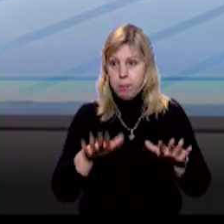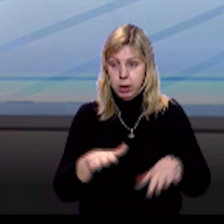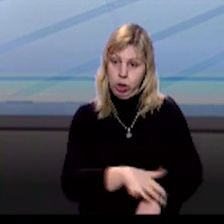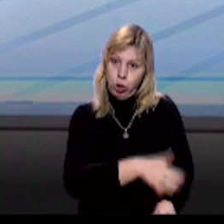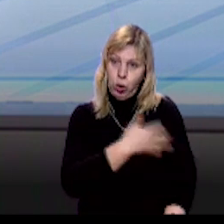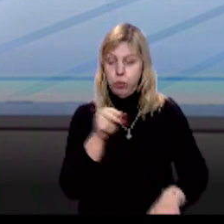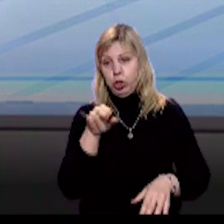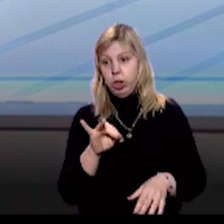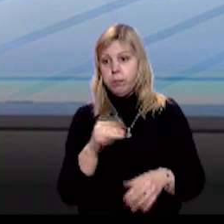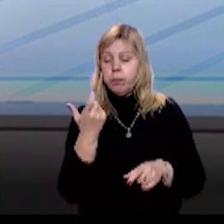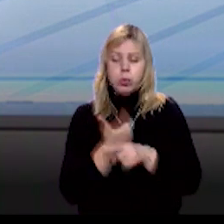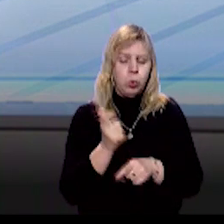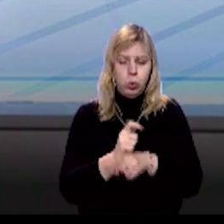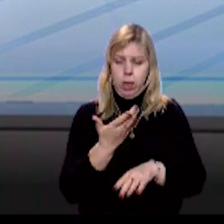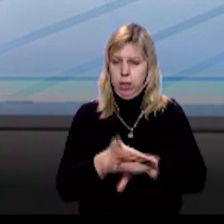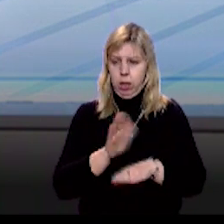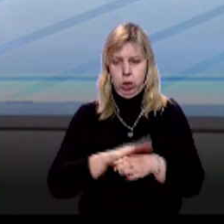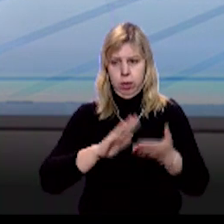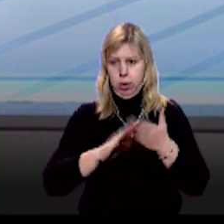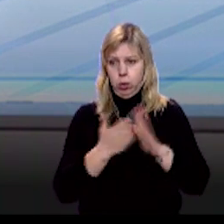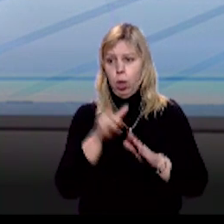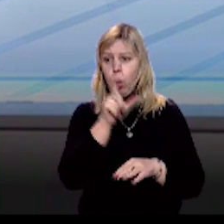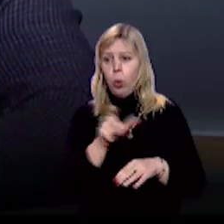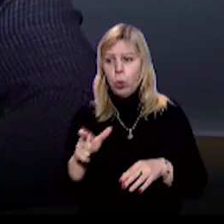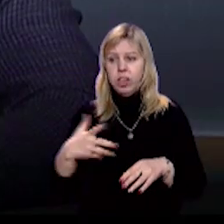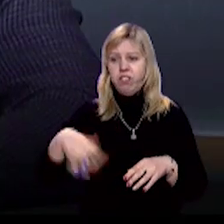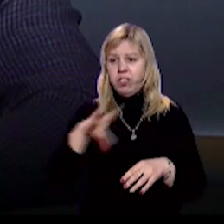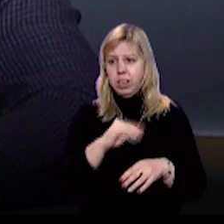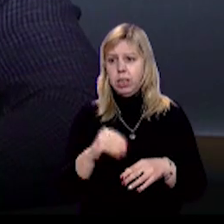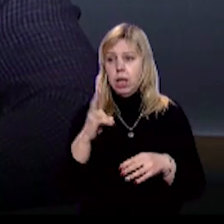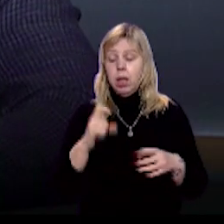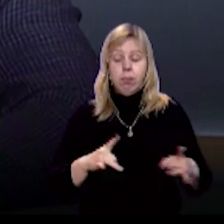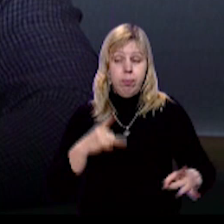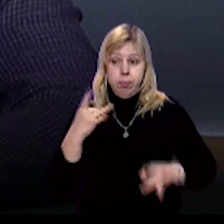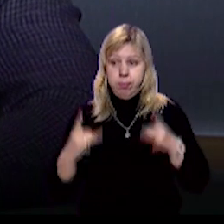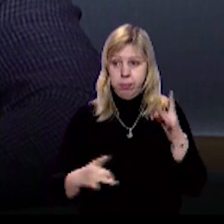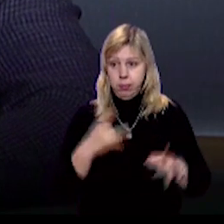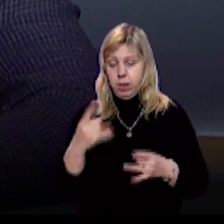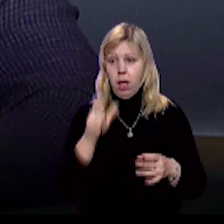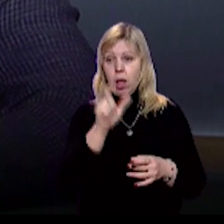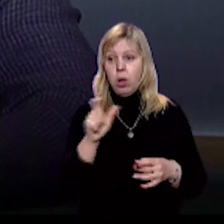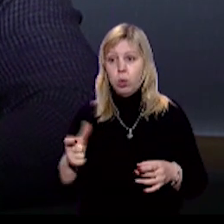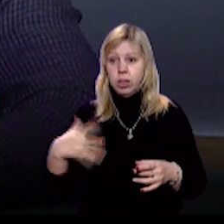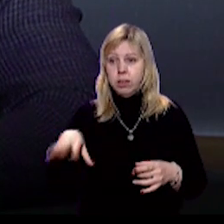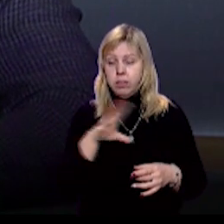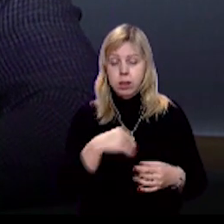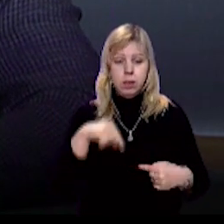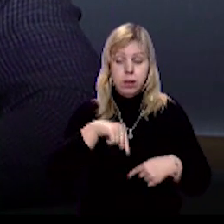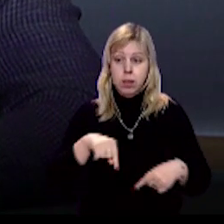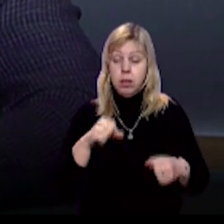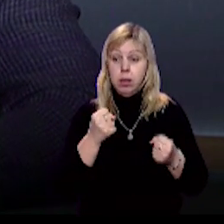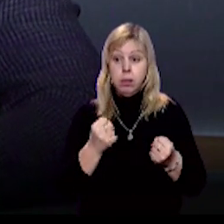надовго? Дуже тяжка ситуація. Люди всі прямо на взводі, люди всі заведені,